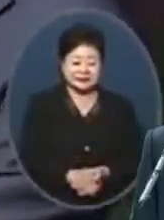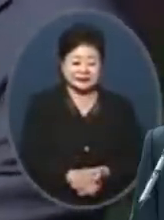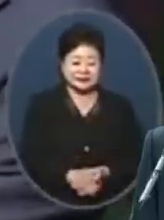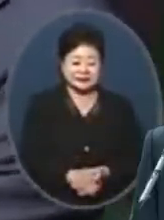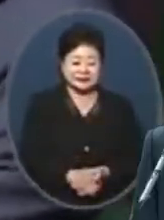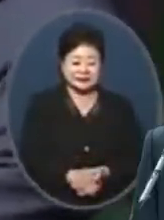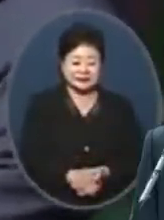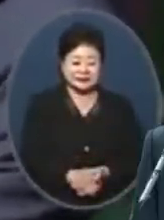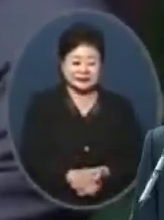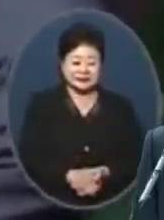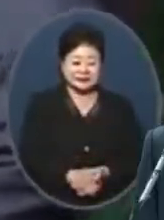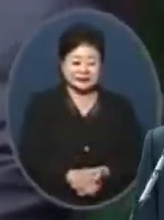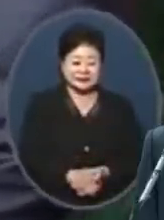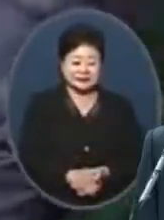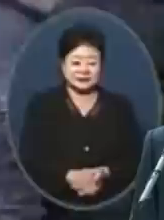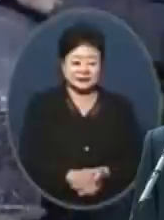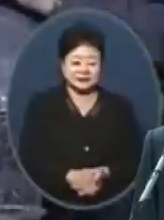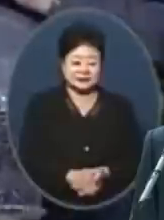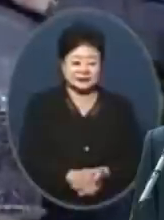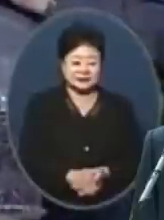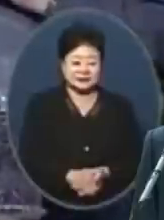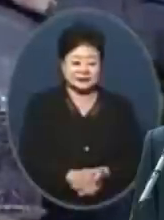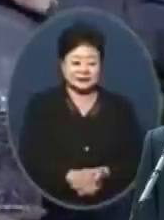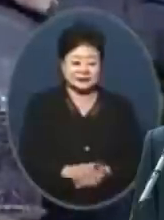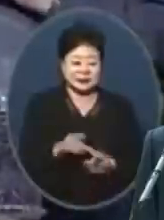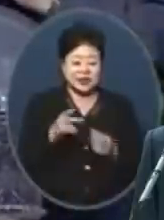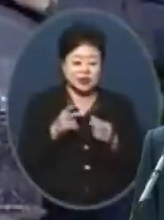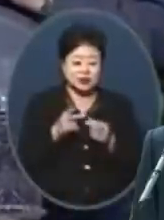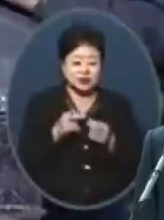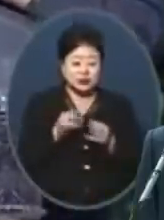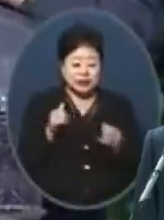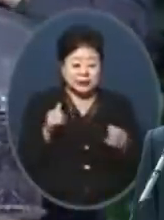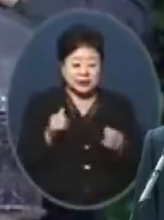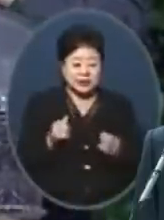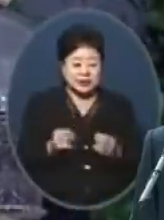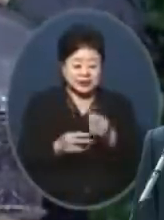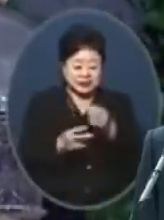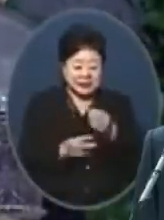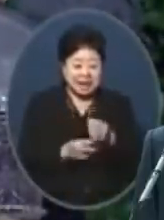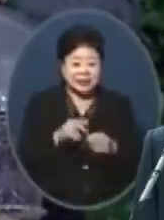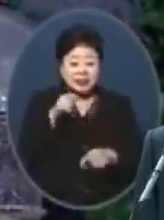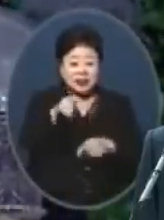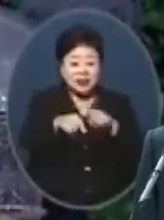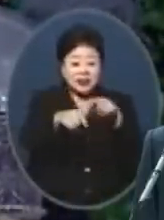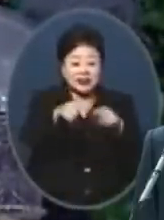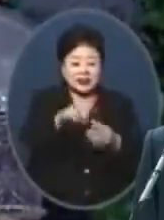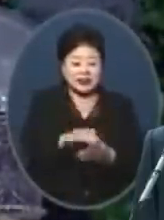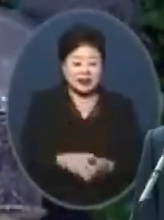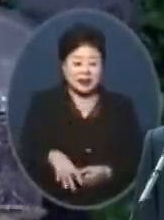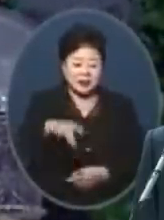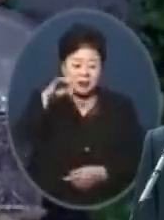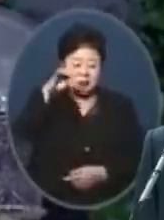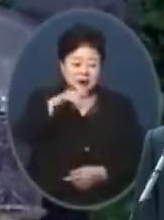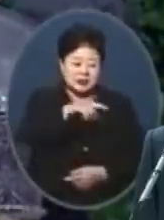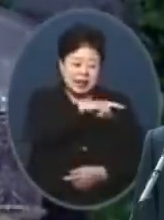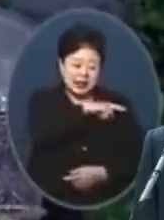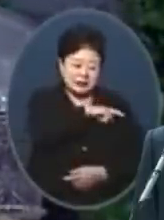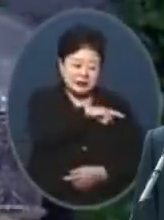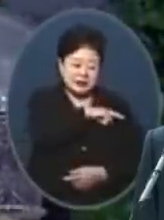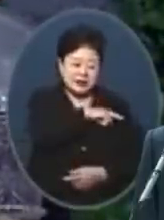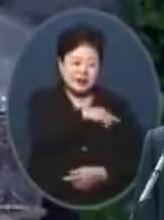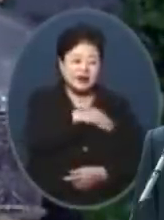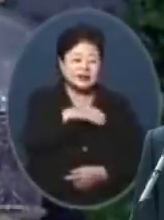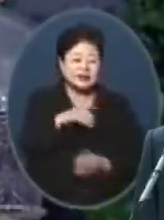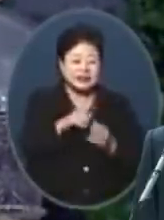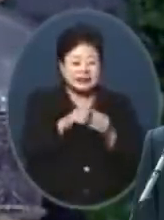it will touch the bridges. 어느 날 두 사람이 그 다리를 건너가는데 먼저 앞서